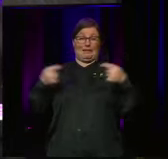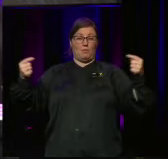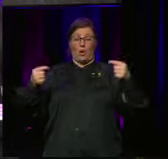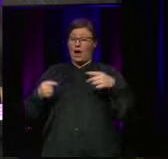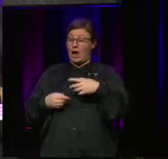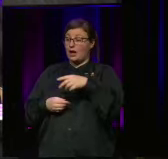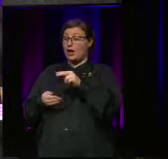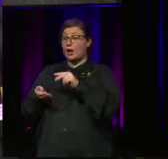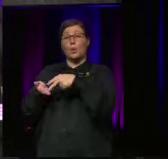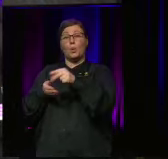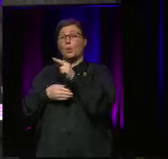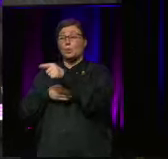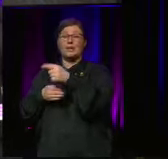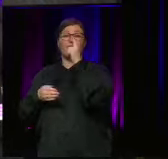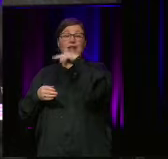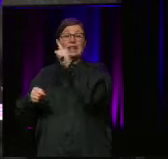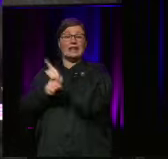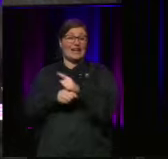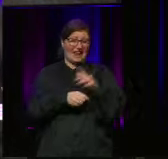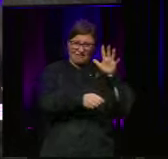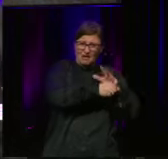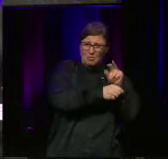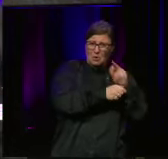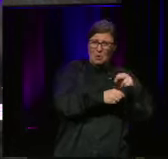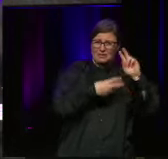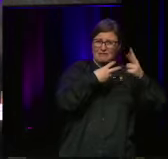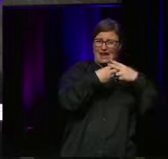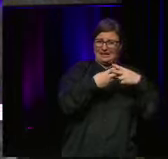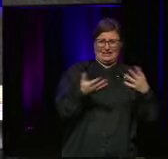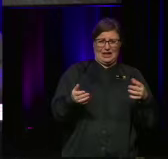en person skulle göra. Det ska även vara